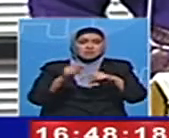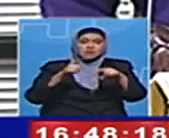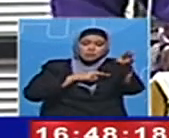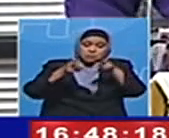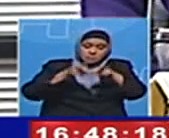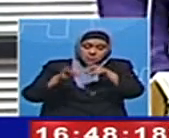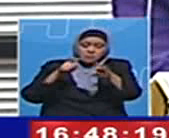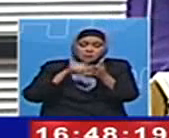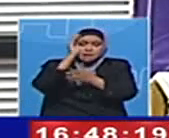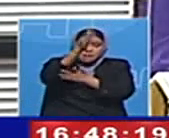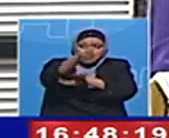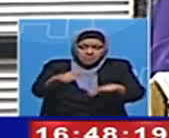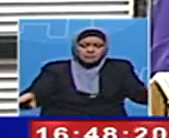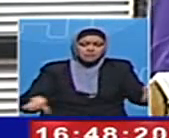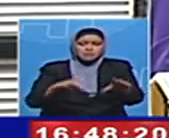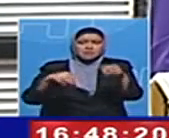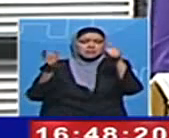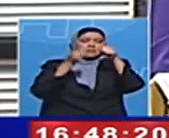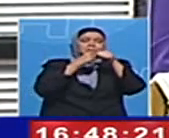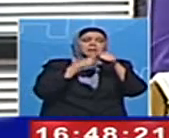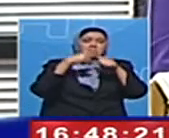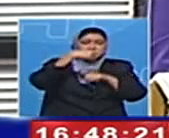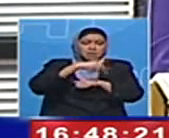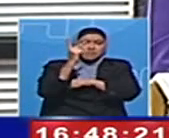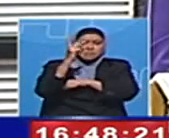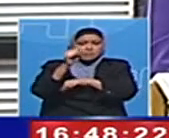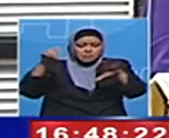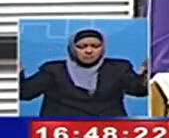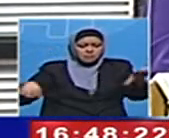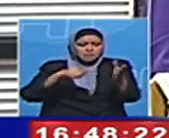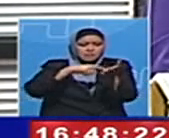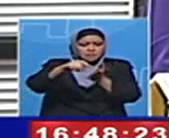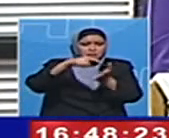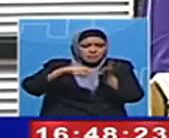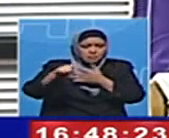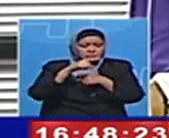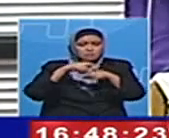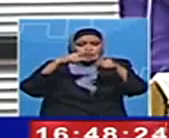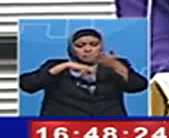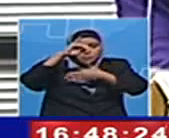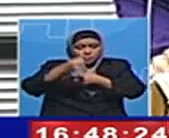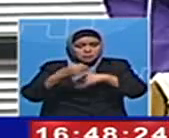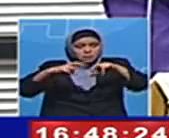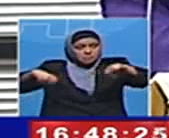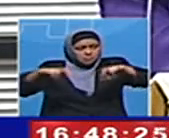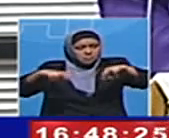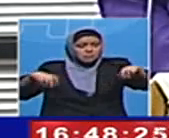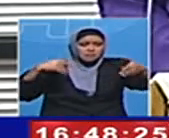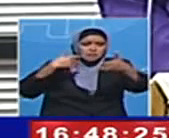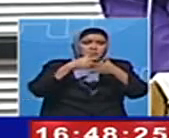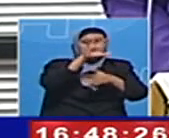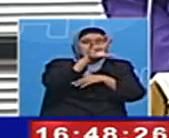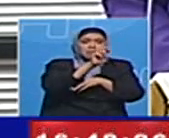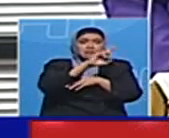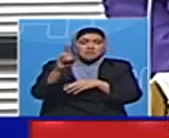akan dilaksanakan pertama PKS yang membuat perbelanjaan untuk R sehingga r50,000 bagi